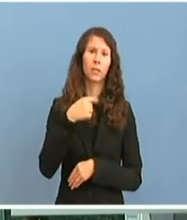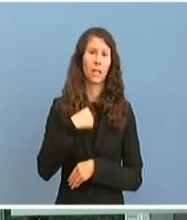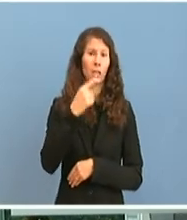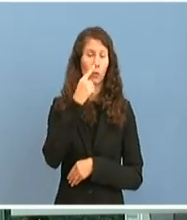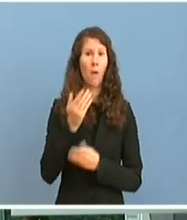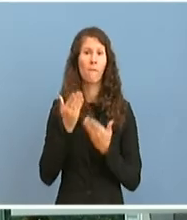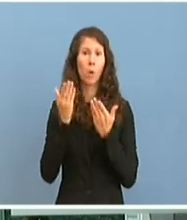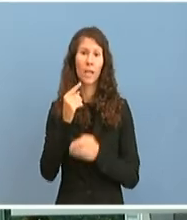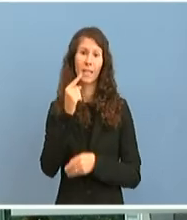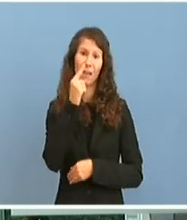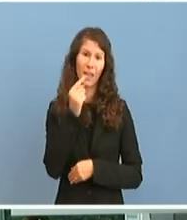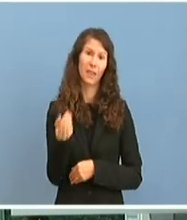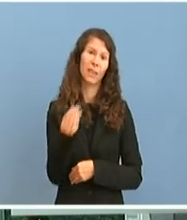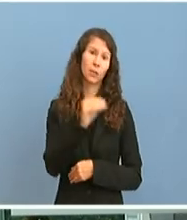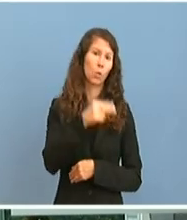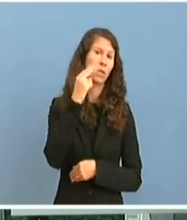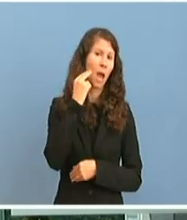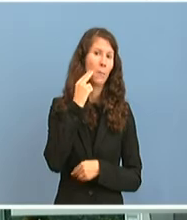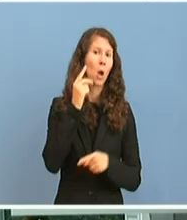Medium dabei steht.